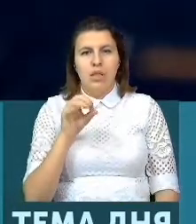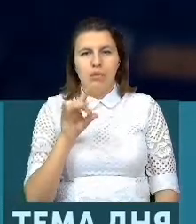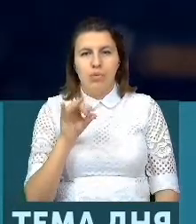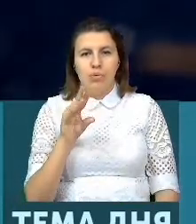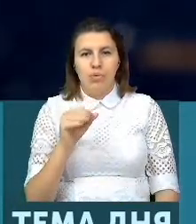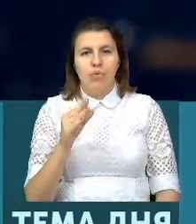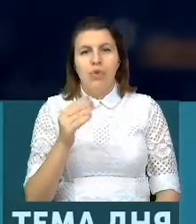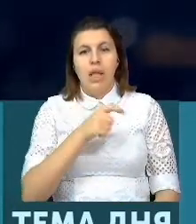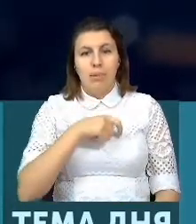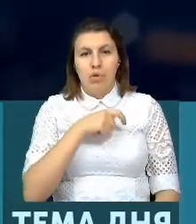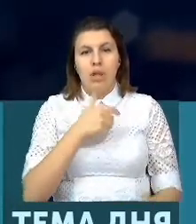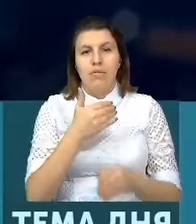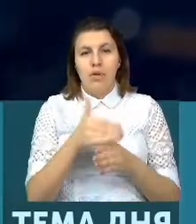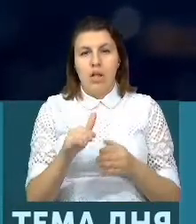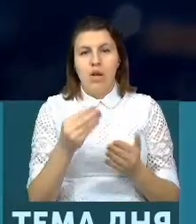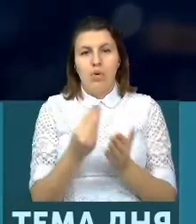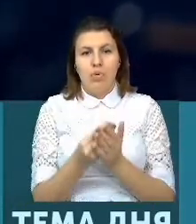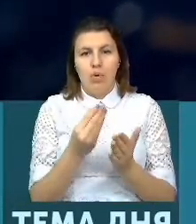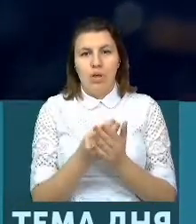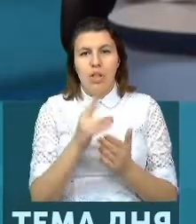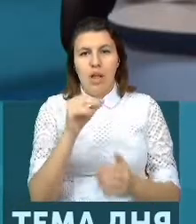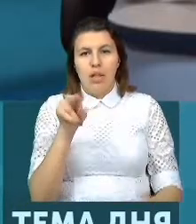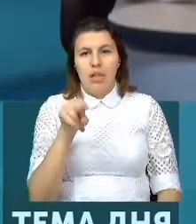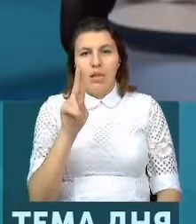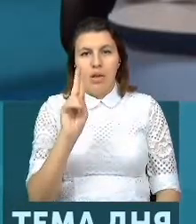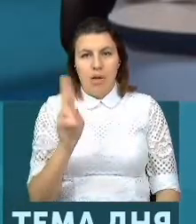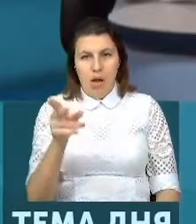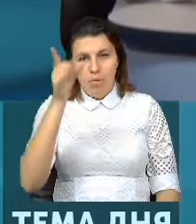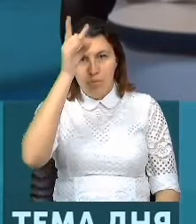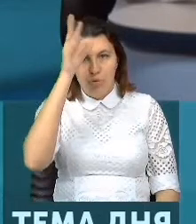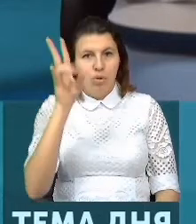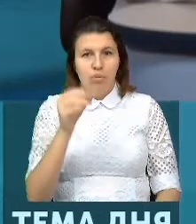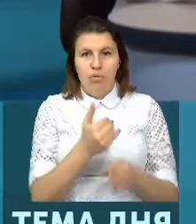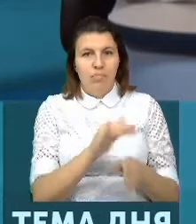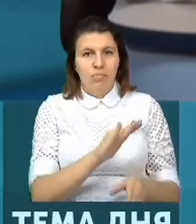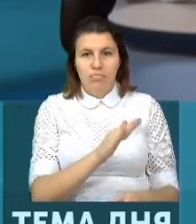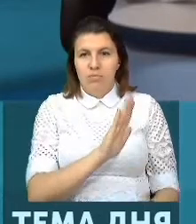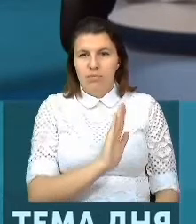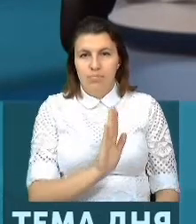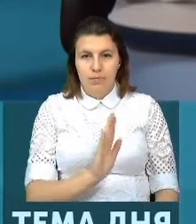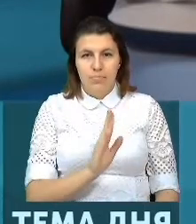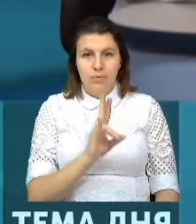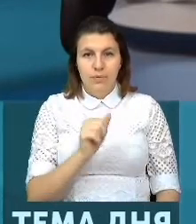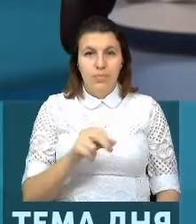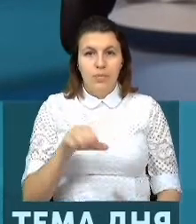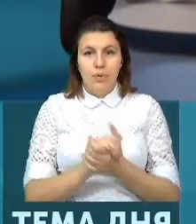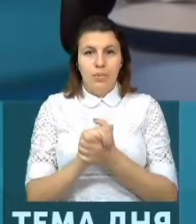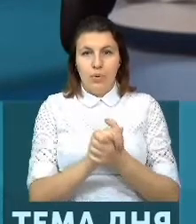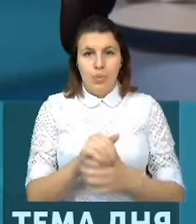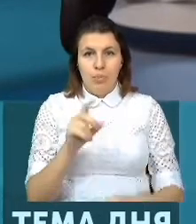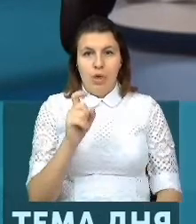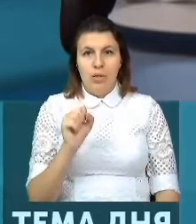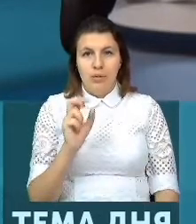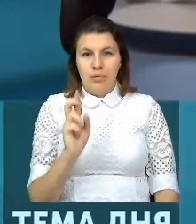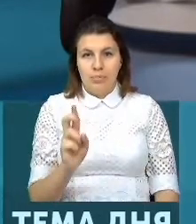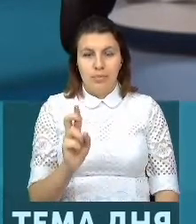виділяють гроші спокійно на ДК, в той же час не виділяють гроші на Дружба Хаб. От наскільки ті